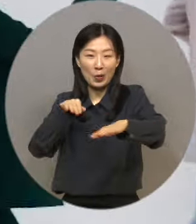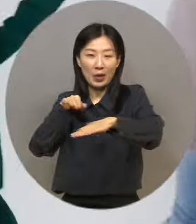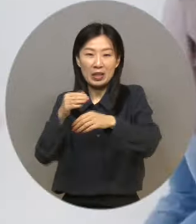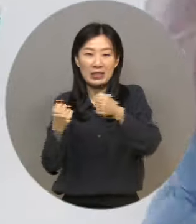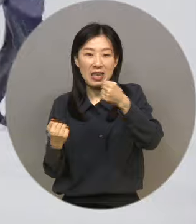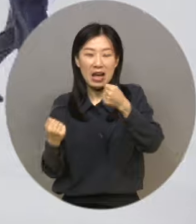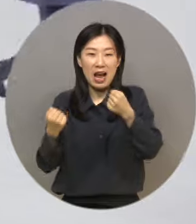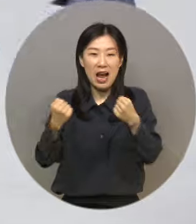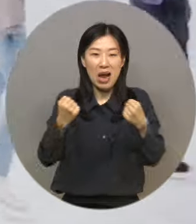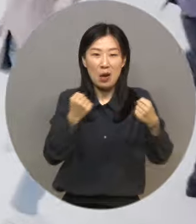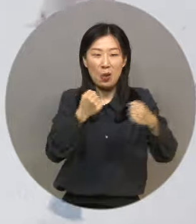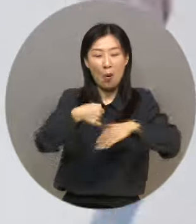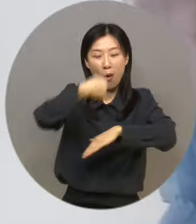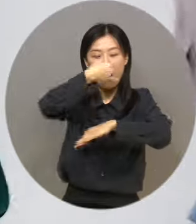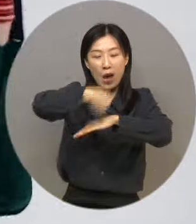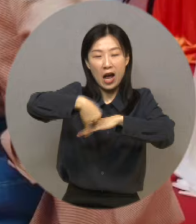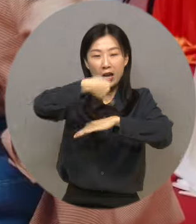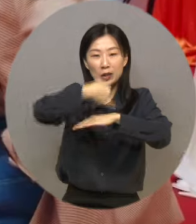완도 앞바다로